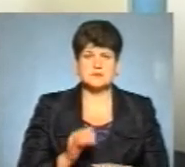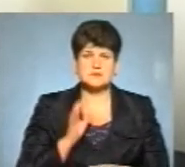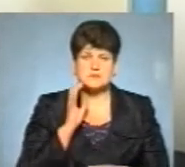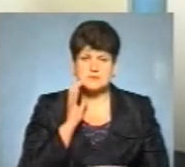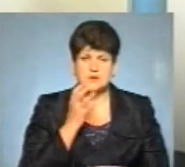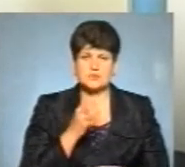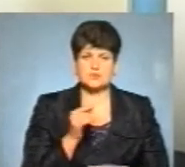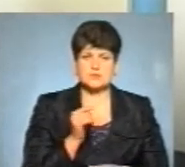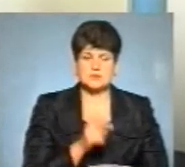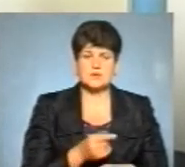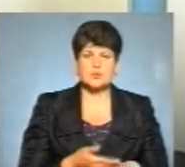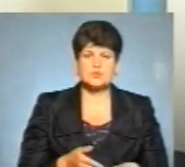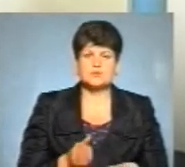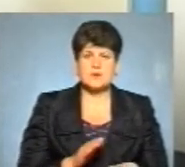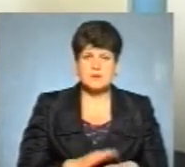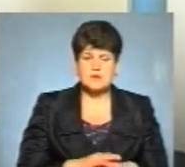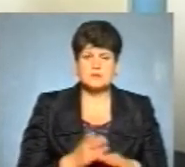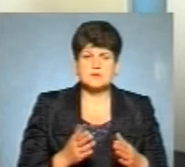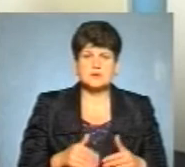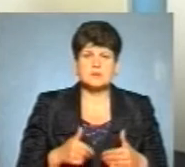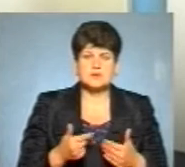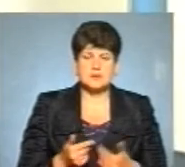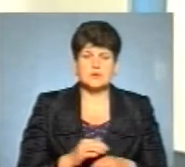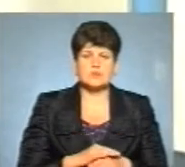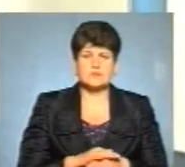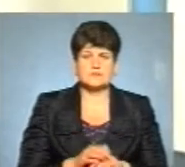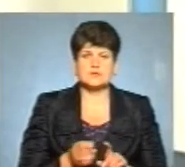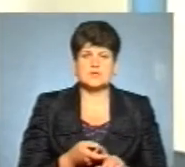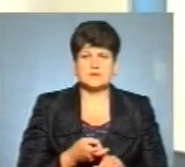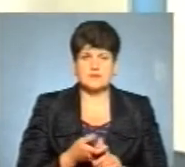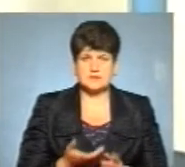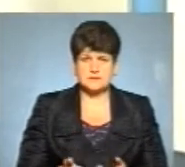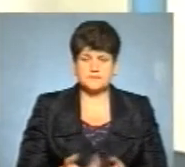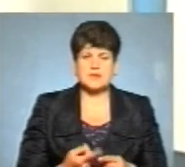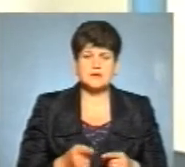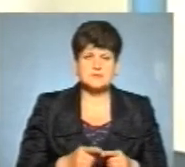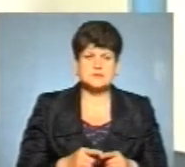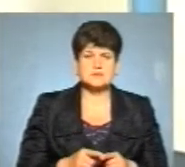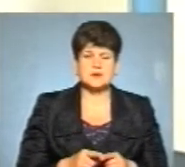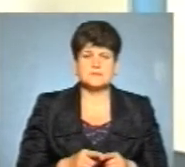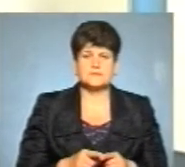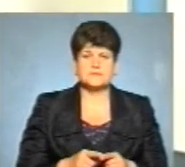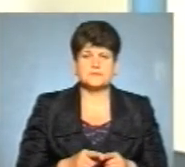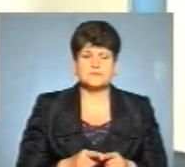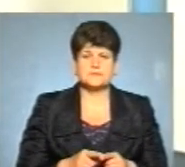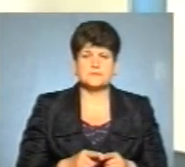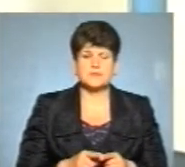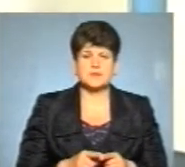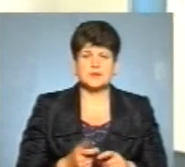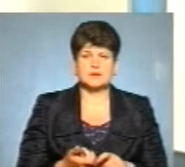серйозності тих ускладнень, які дає коронавірусна інфекція. Це надзвичайно